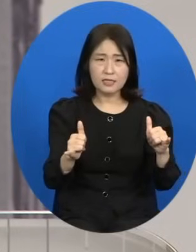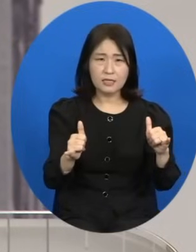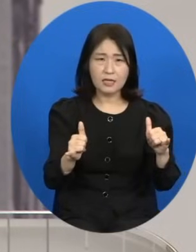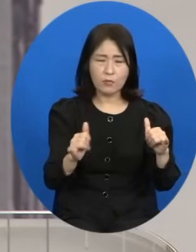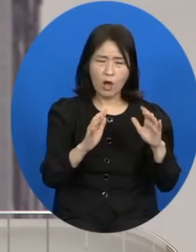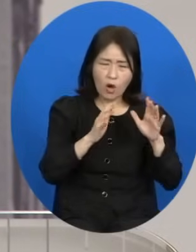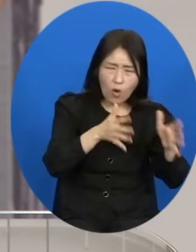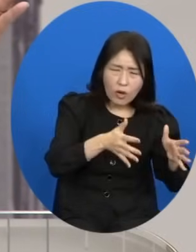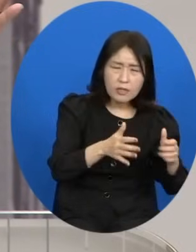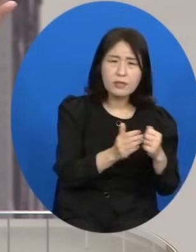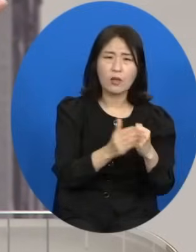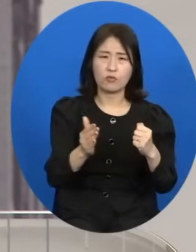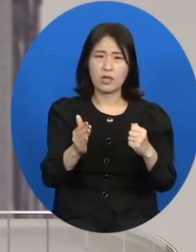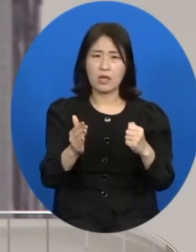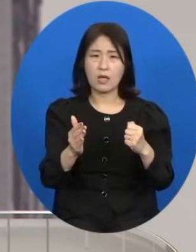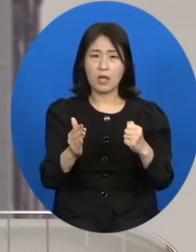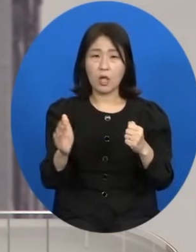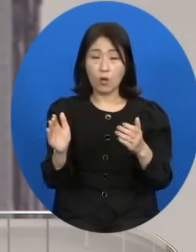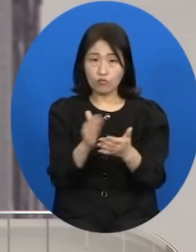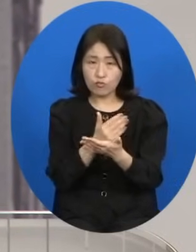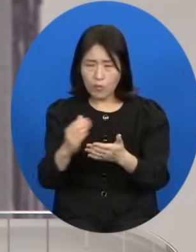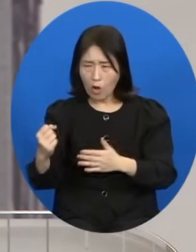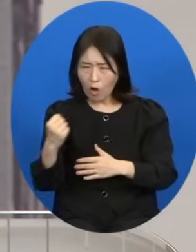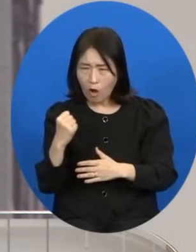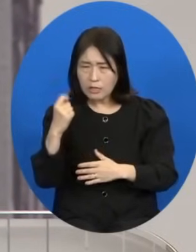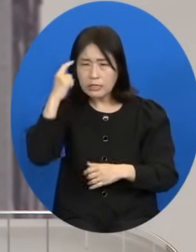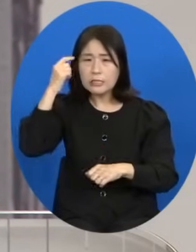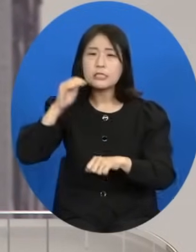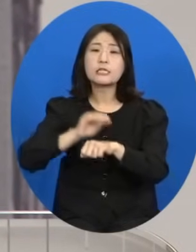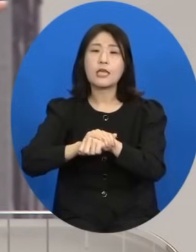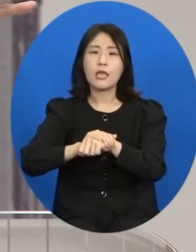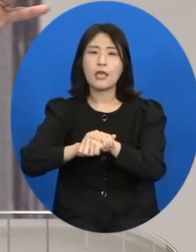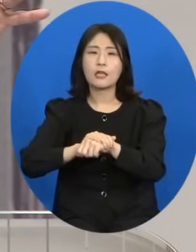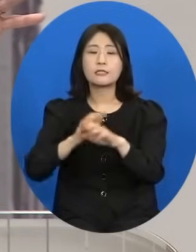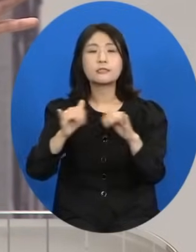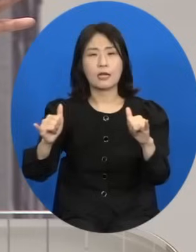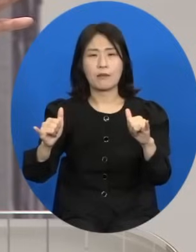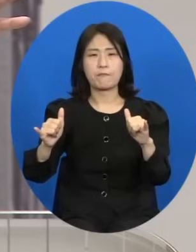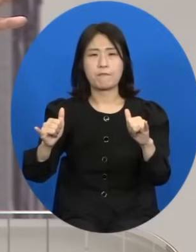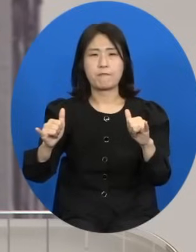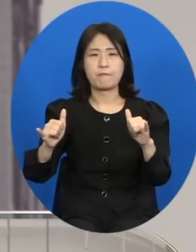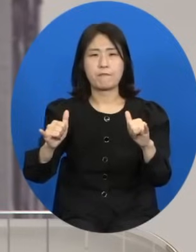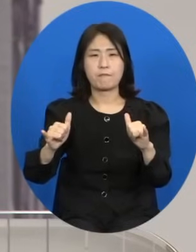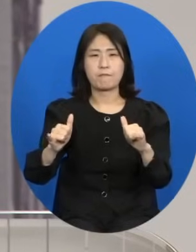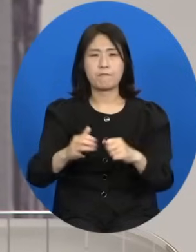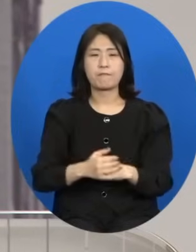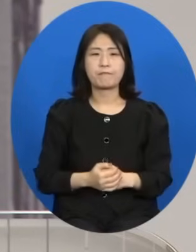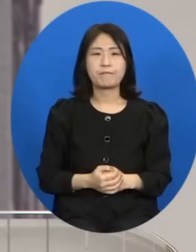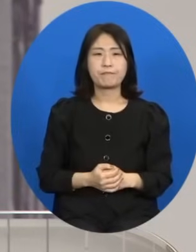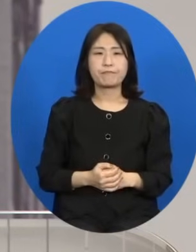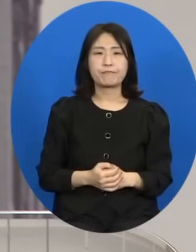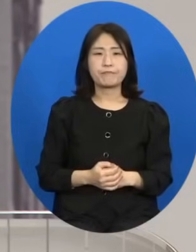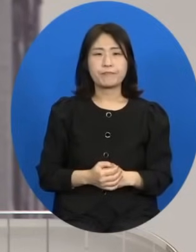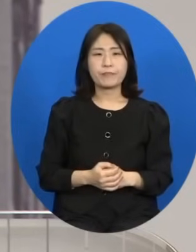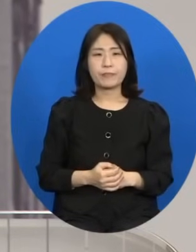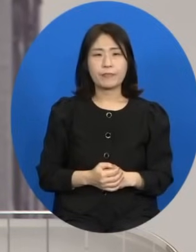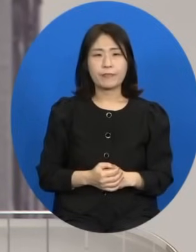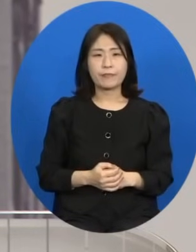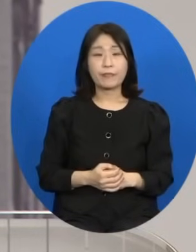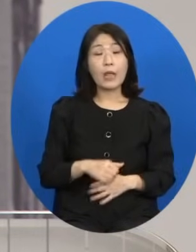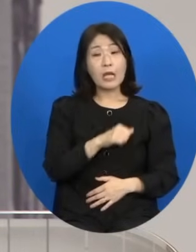있는 된다는 것이죠 지혜 있는 자는 기다릴 줄 합니다 그냥 막 참는게